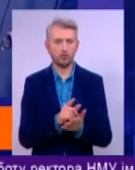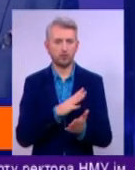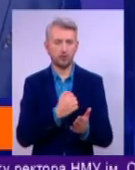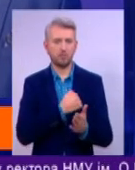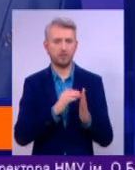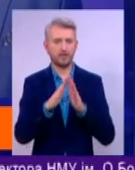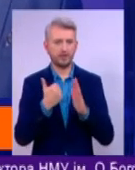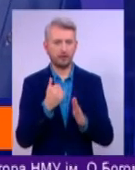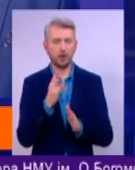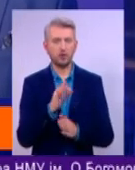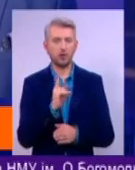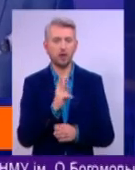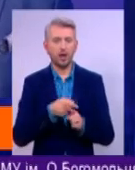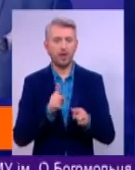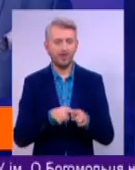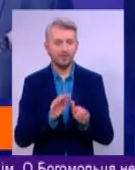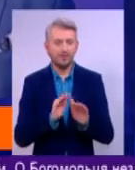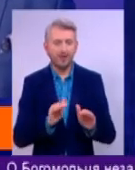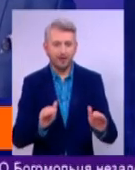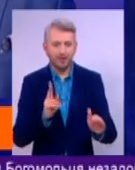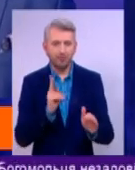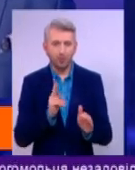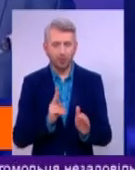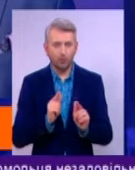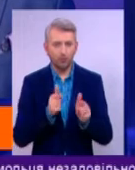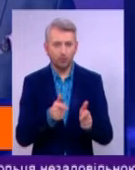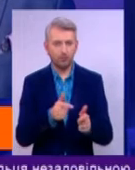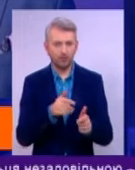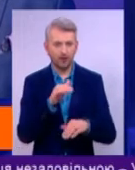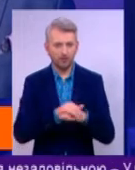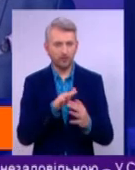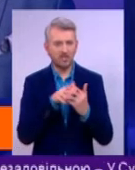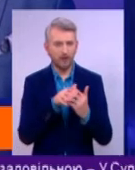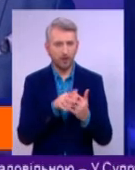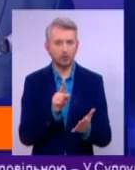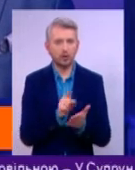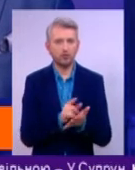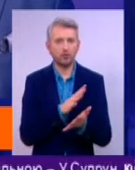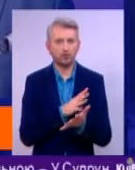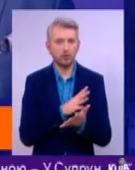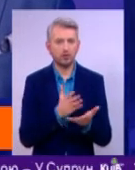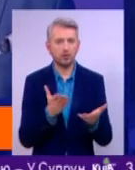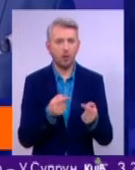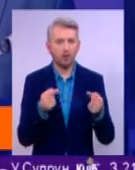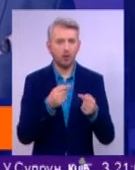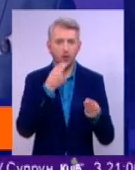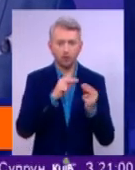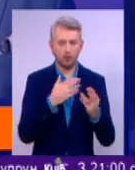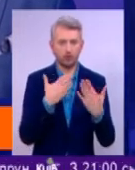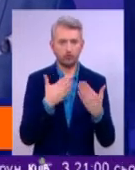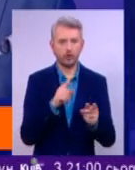призив. Но к этим детям, которые идут фактически на войну, должно быть соответствующее отношение, чего в нашей